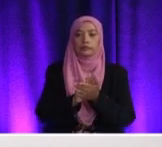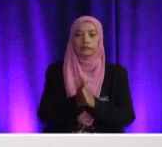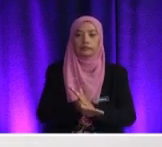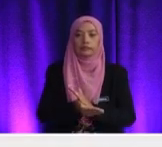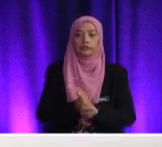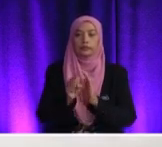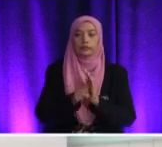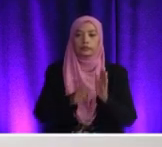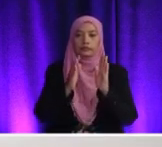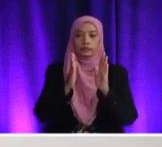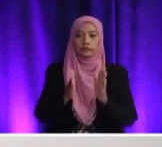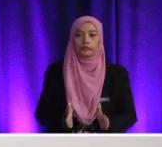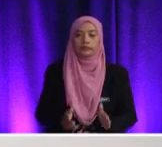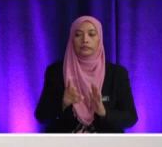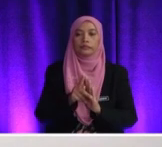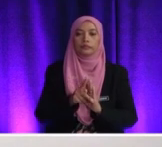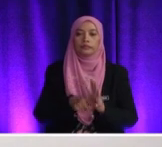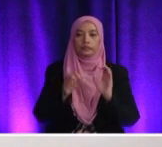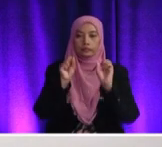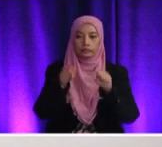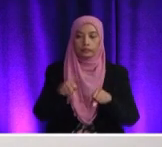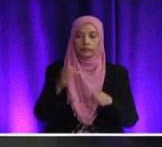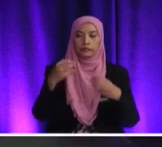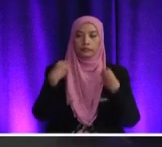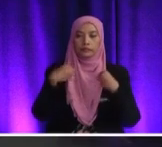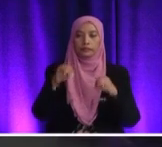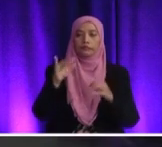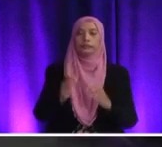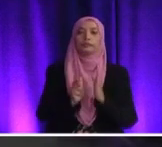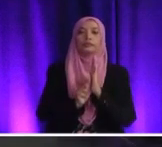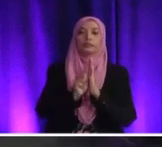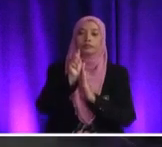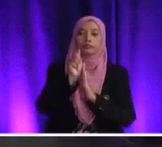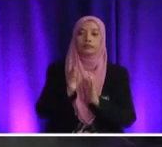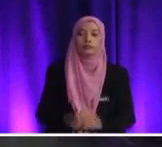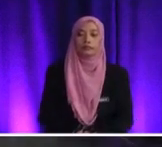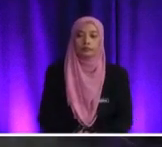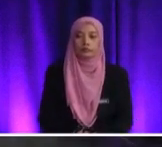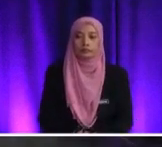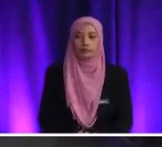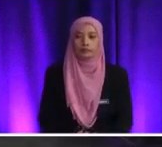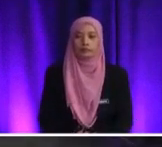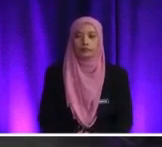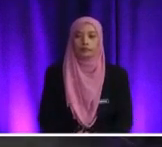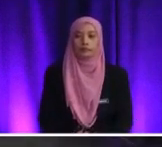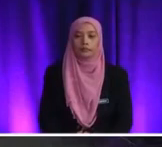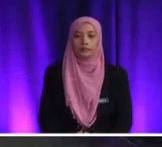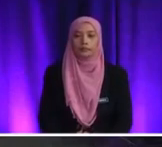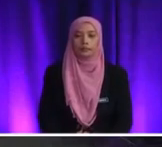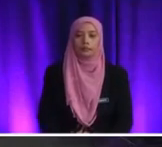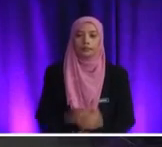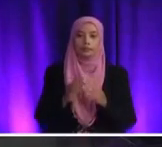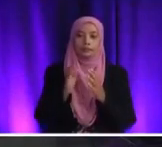itu oke itu Itulah jawaban sebagai bakal seorang you Academy sungguh